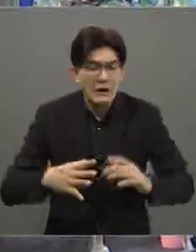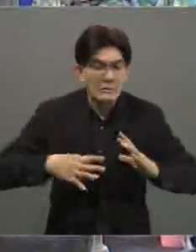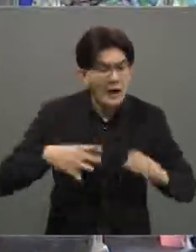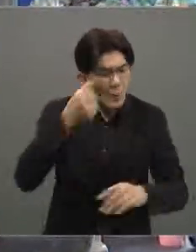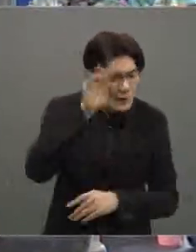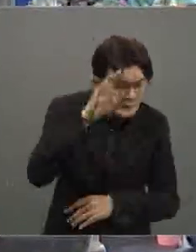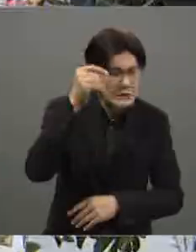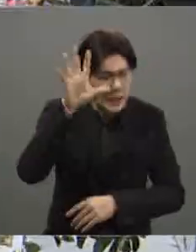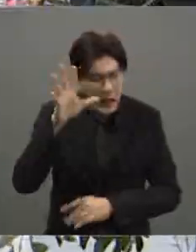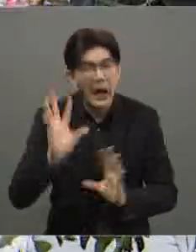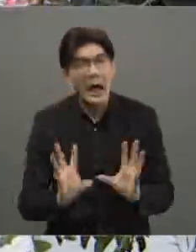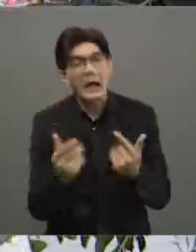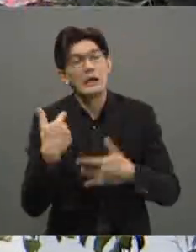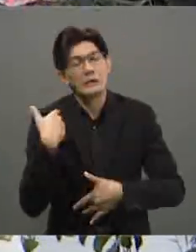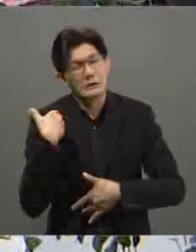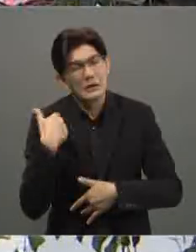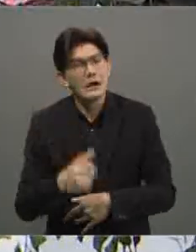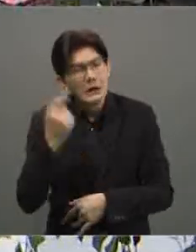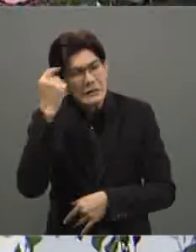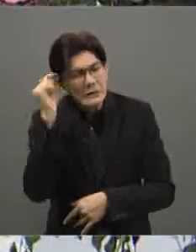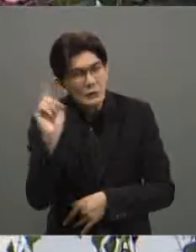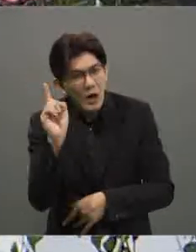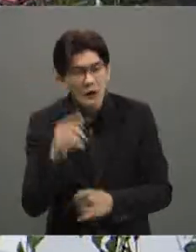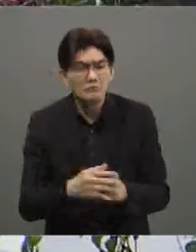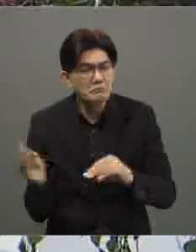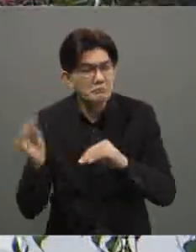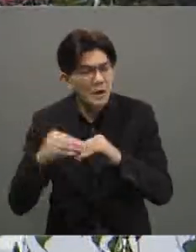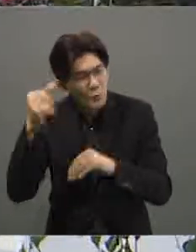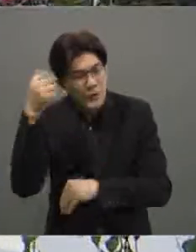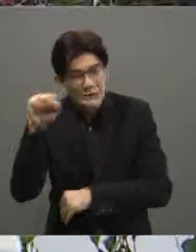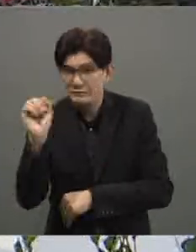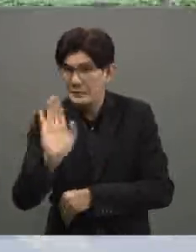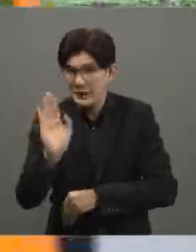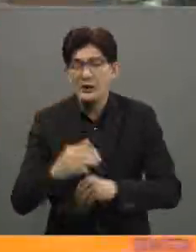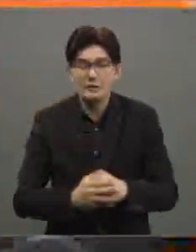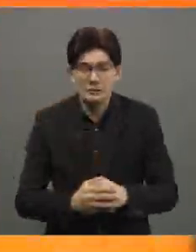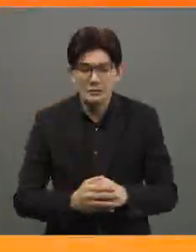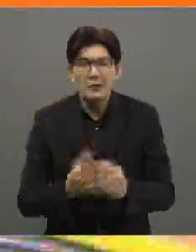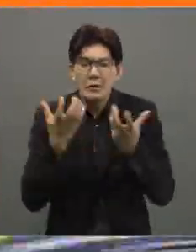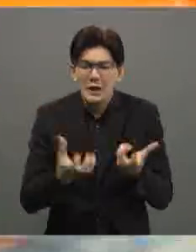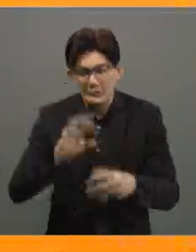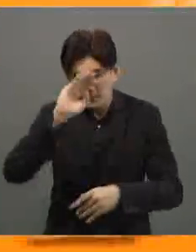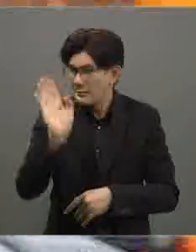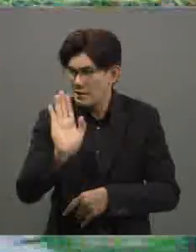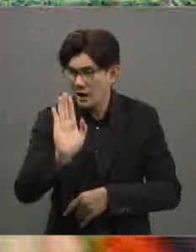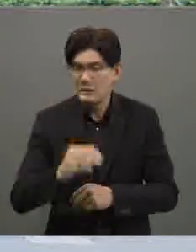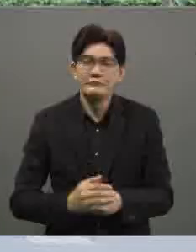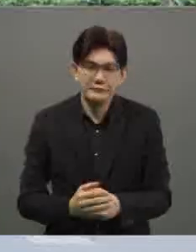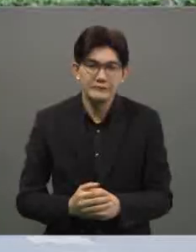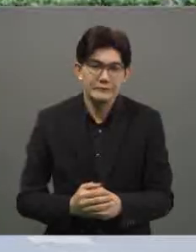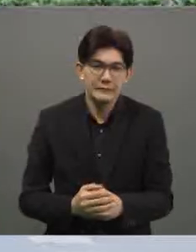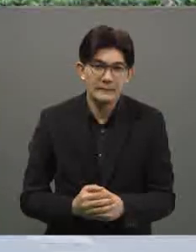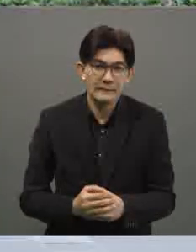โอเคมันก็ยัง 4-5วันหายไม่ได้ว่า 7จาก4-5วันกลายเป็น 10วันไม่ได้ว่าต้องล้มหมอนนอนเสื่อต้องเข้าโรงพยาบาลอะไรอย่างงี้